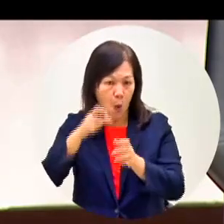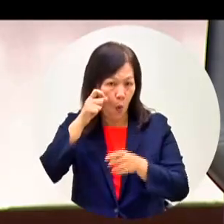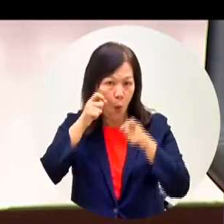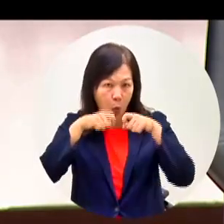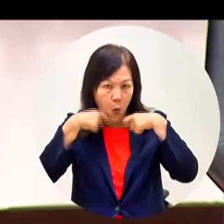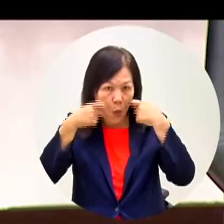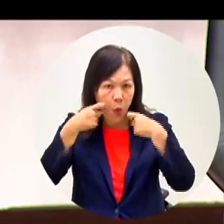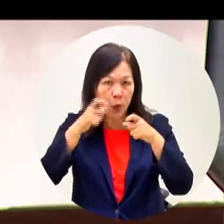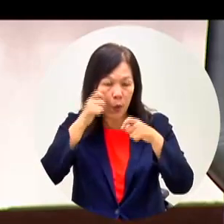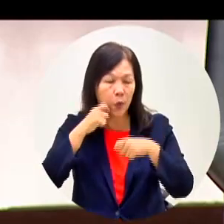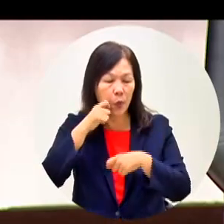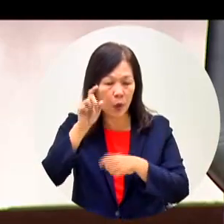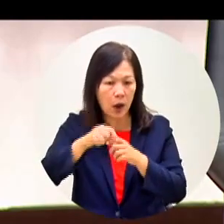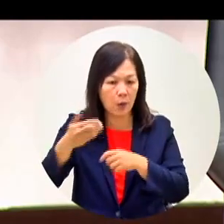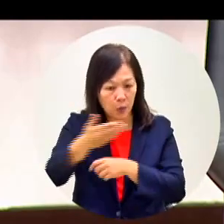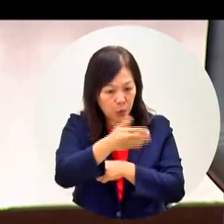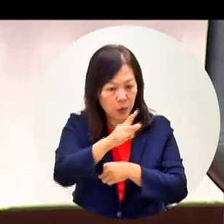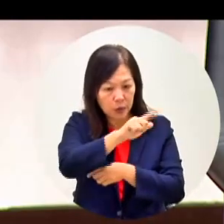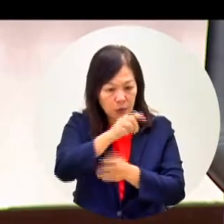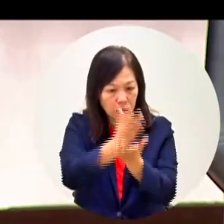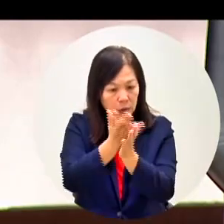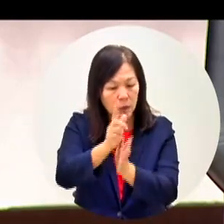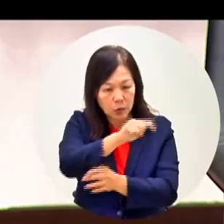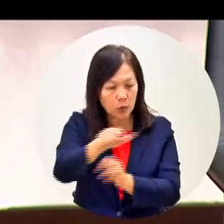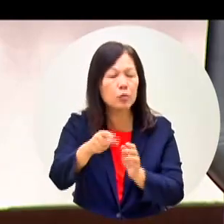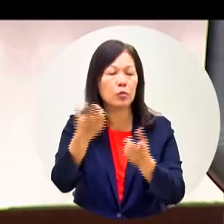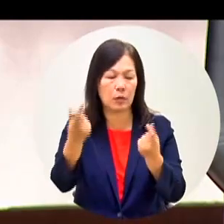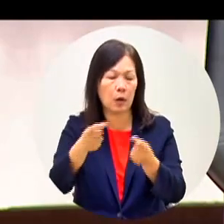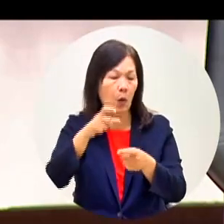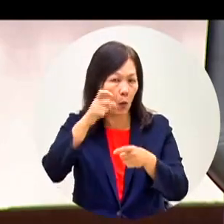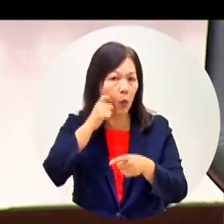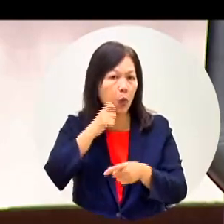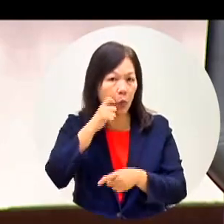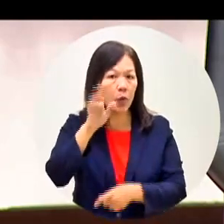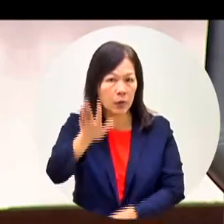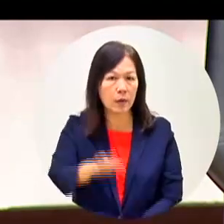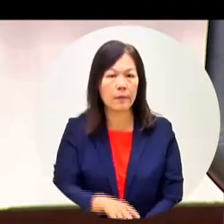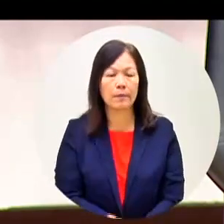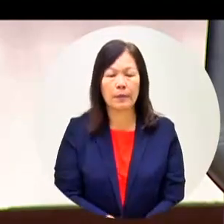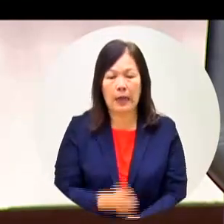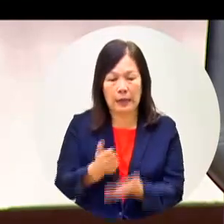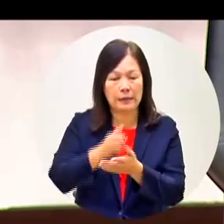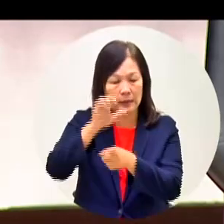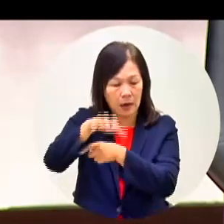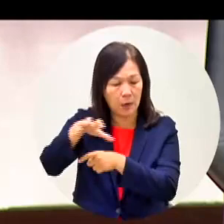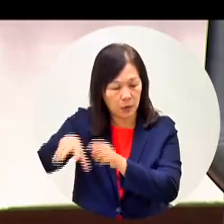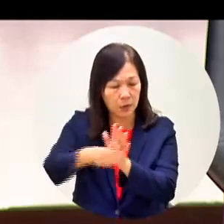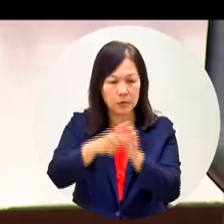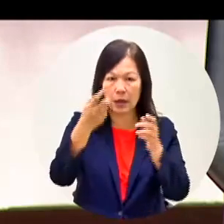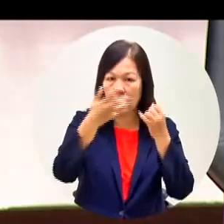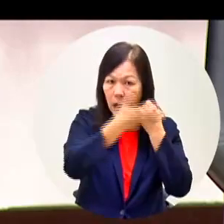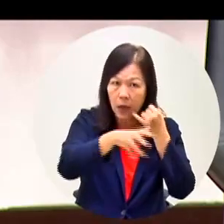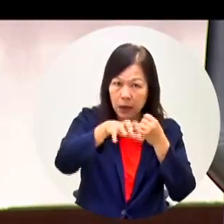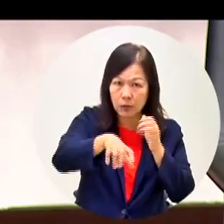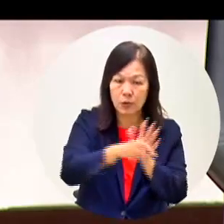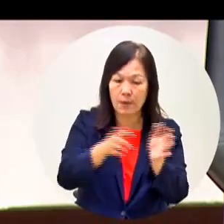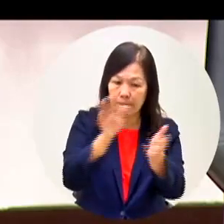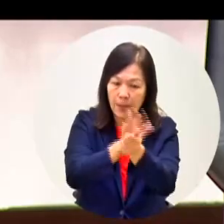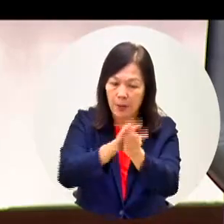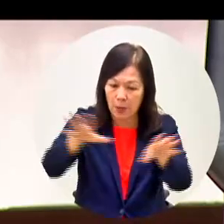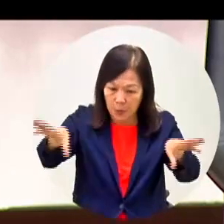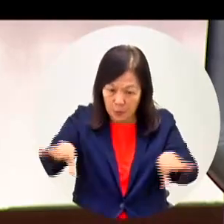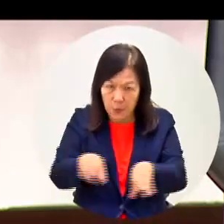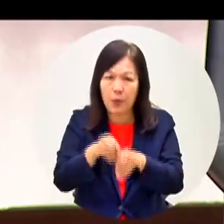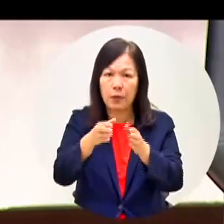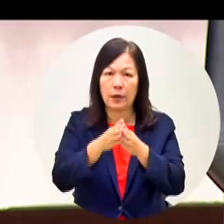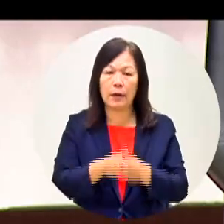我都请是不是我们的海洋局跟农业局都一并会诊一下。还有我们高雄市爱